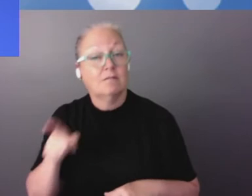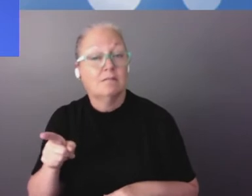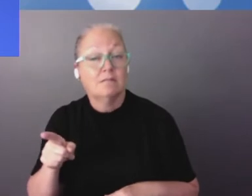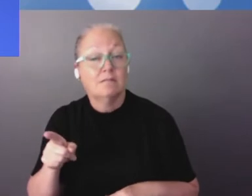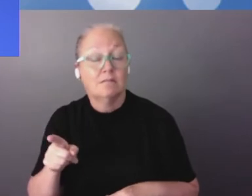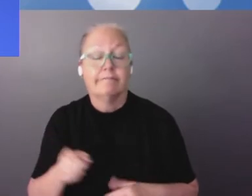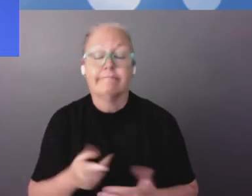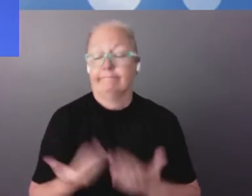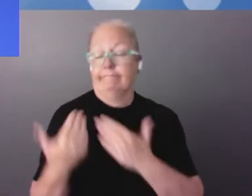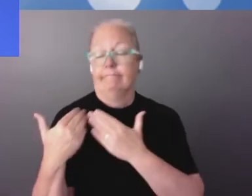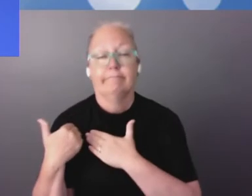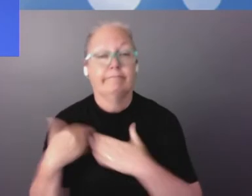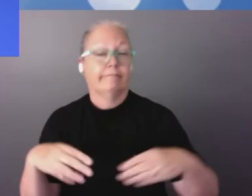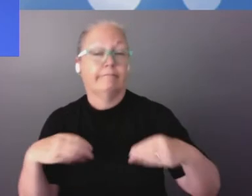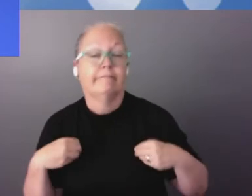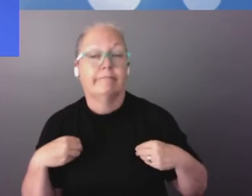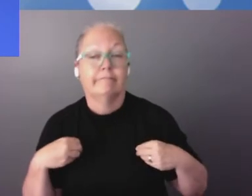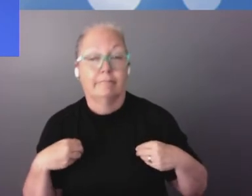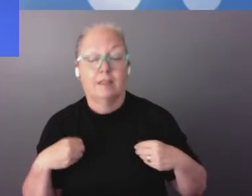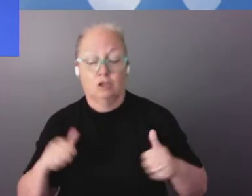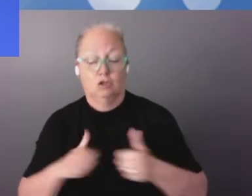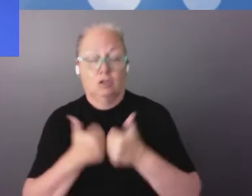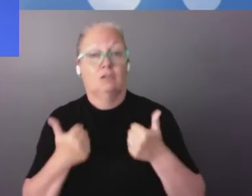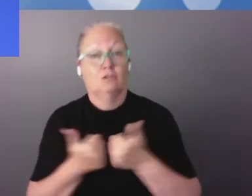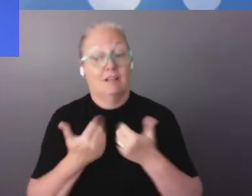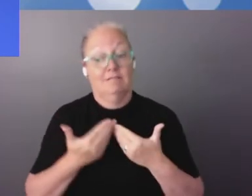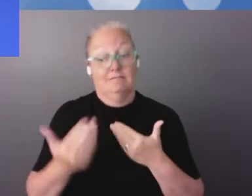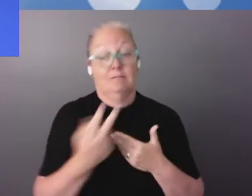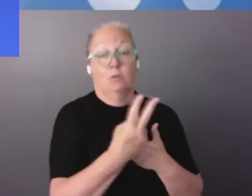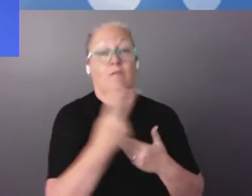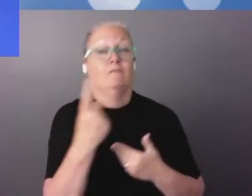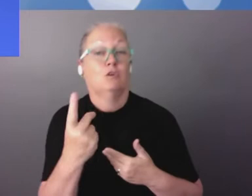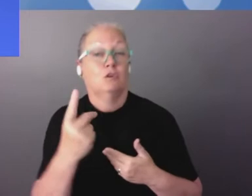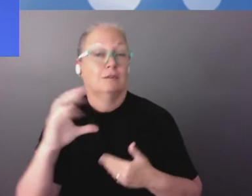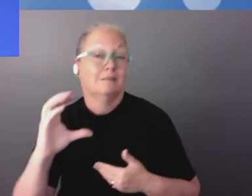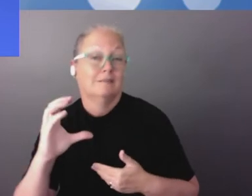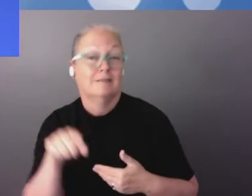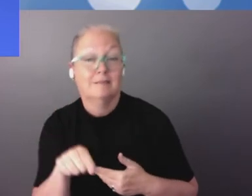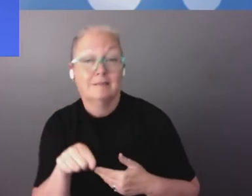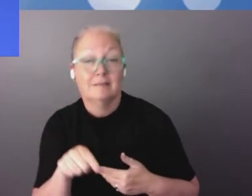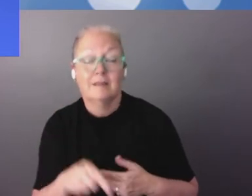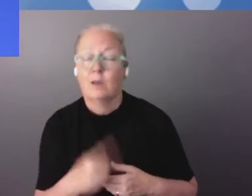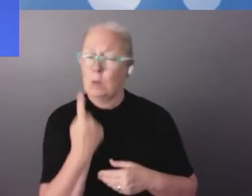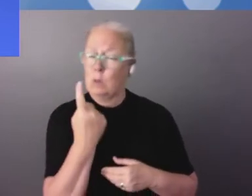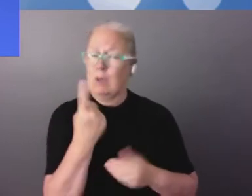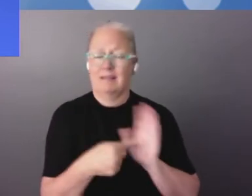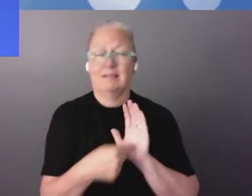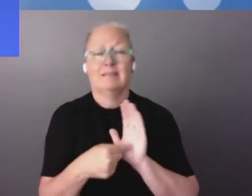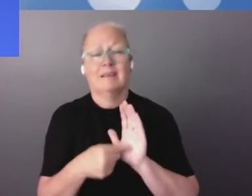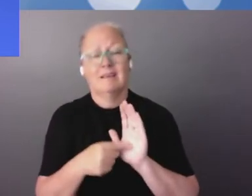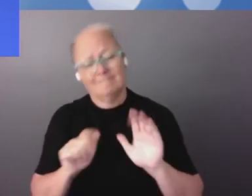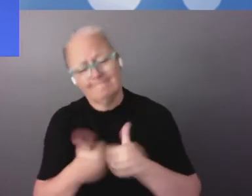التصدي لهذه التحديات الراهنة. ومن أكبر هذه التحديات للقرن 21